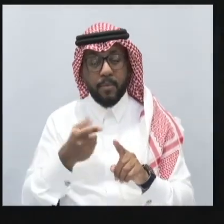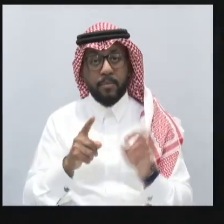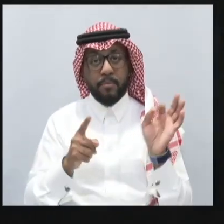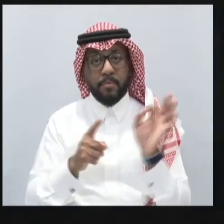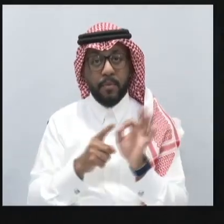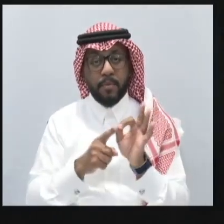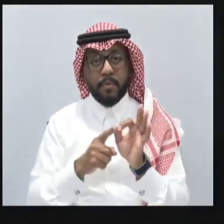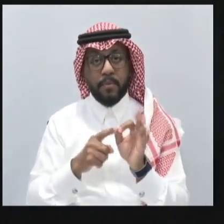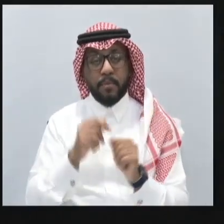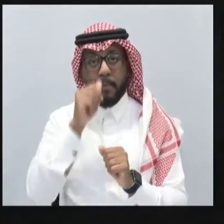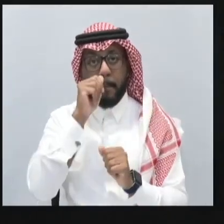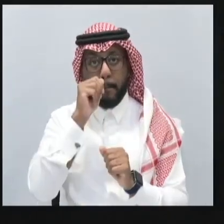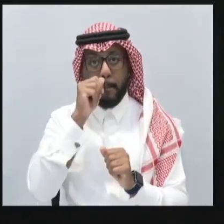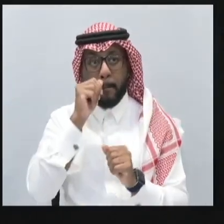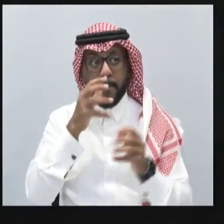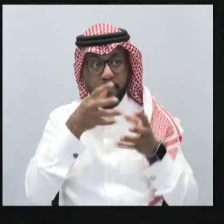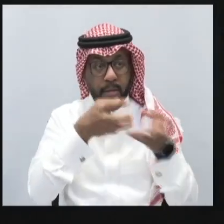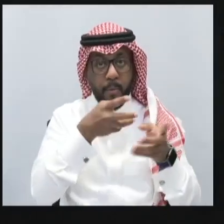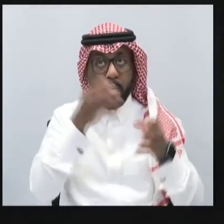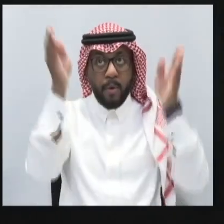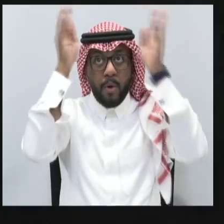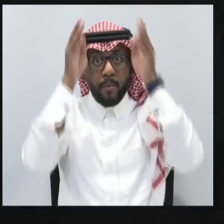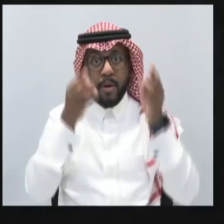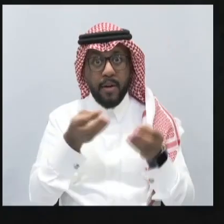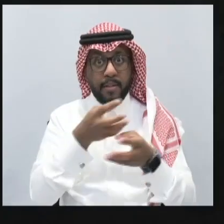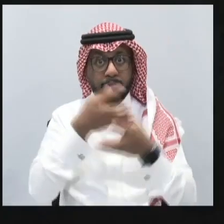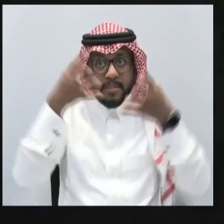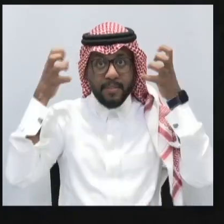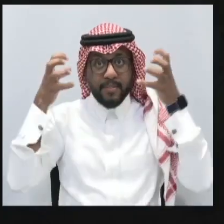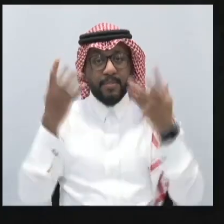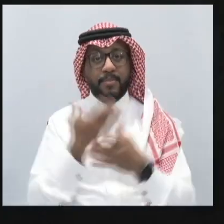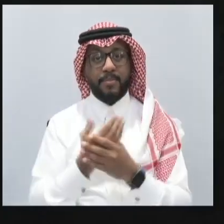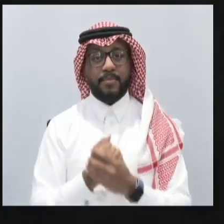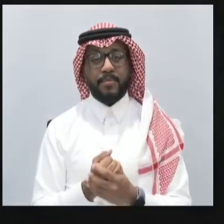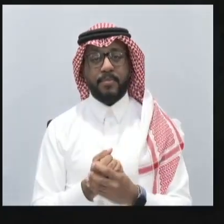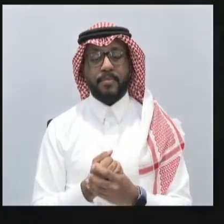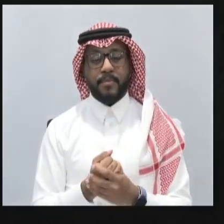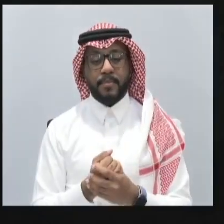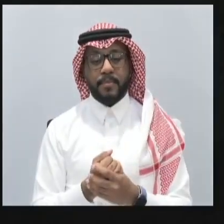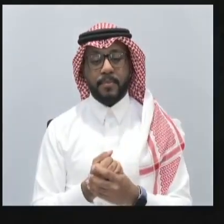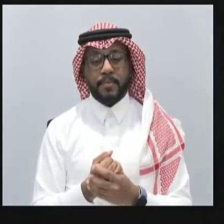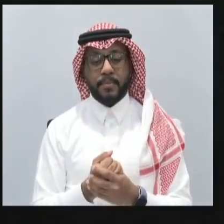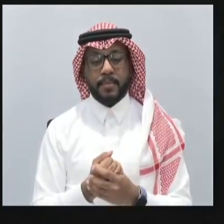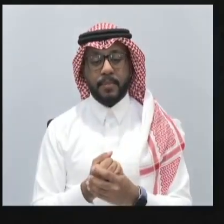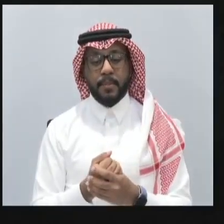الصور اللي قبل شوي الحمار الوحشي ولا اللبوه ممتازين